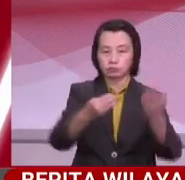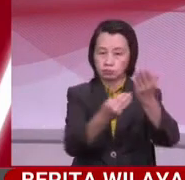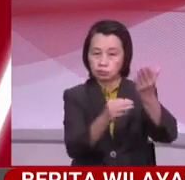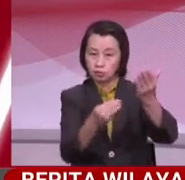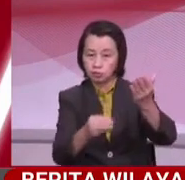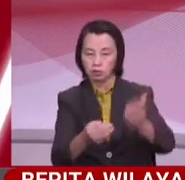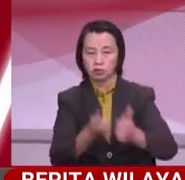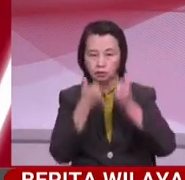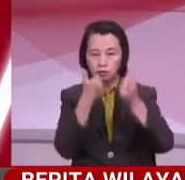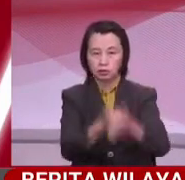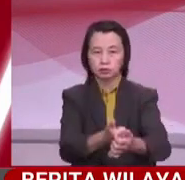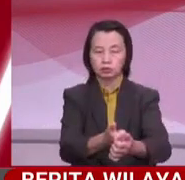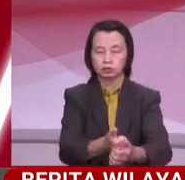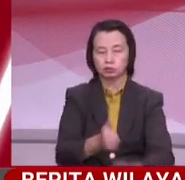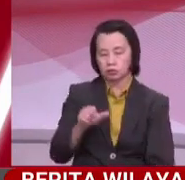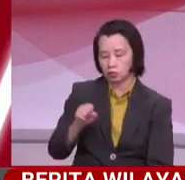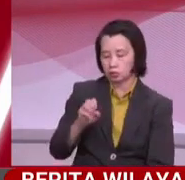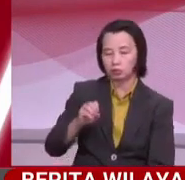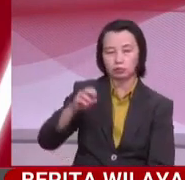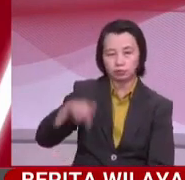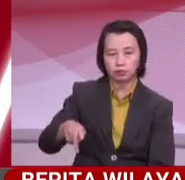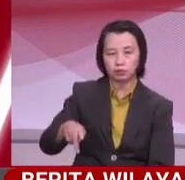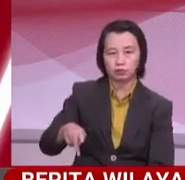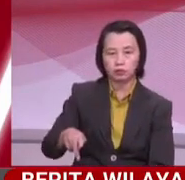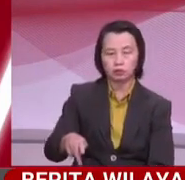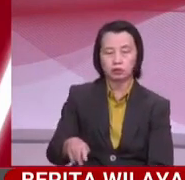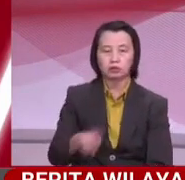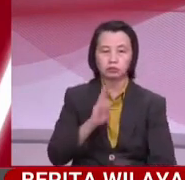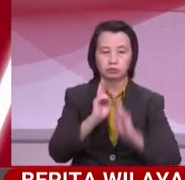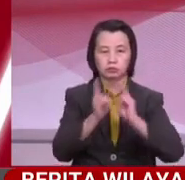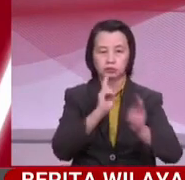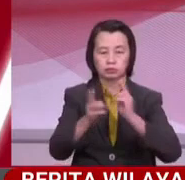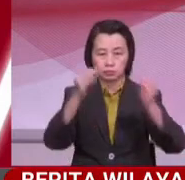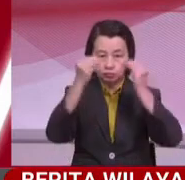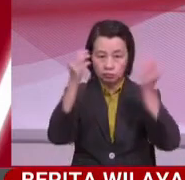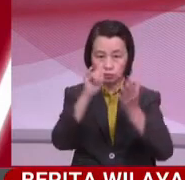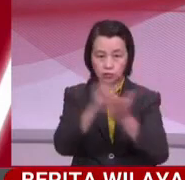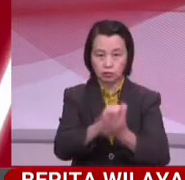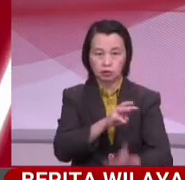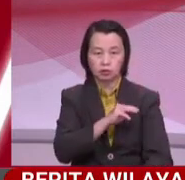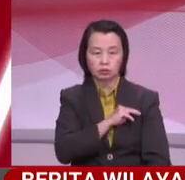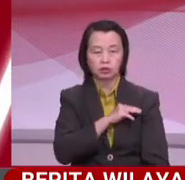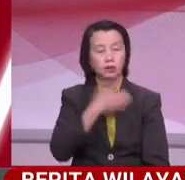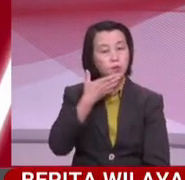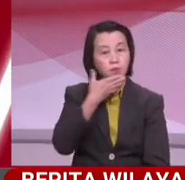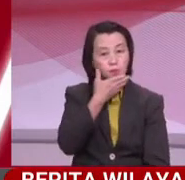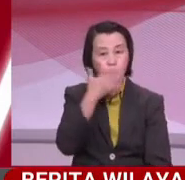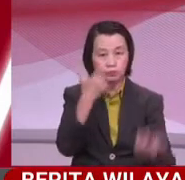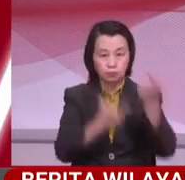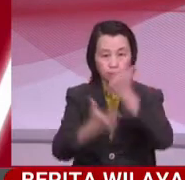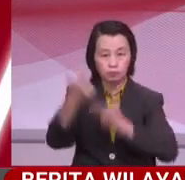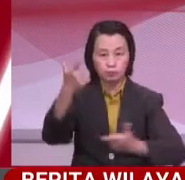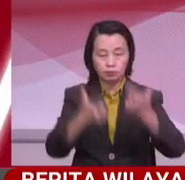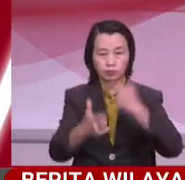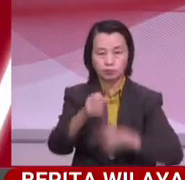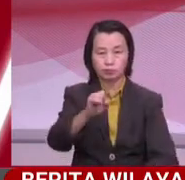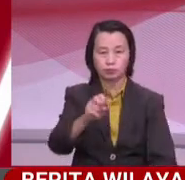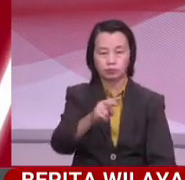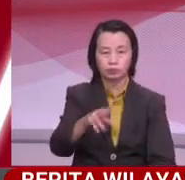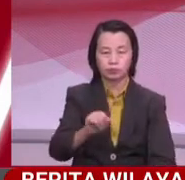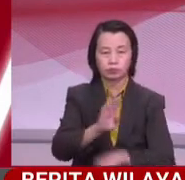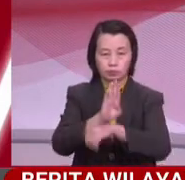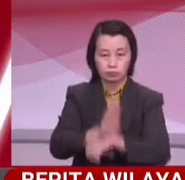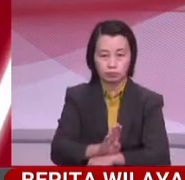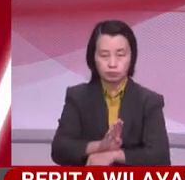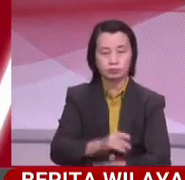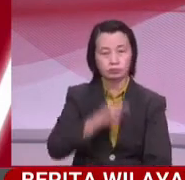tekan mematuhi prosedur operasi standar yang ditetapkan berucap pada majelis itu menteri muda pelancongan kesenian dan kebudayaan Datuk Seri